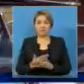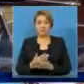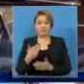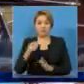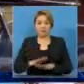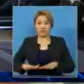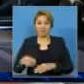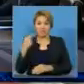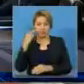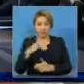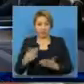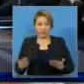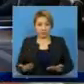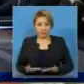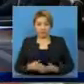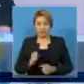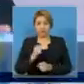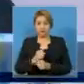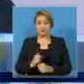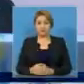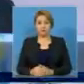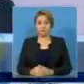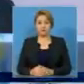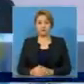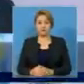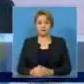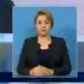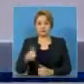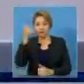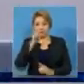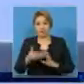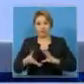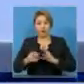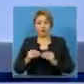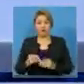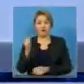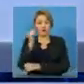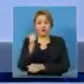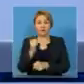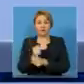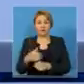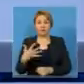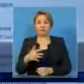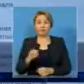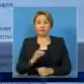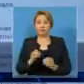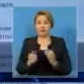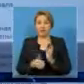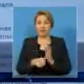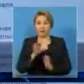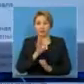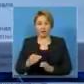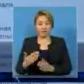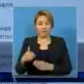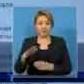жақсартып, әл-ауқатын арттыруға жағдай жасалынды. Жыл қорытындысы бойынша қызмет көрсету саласында 5,6%, ал